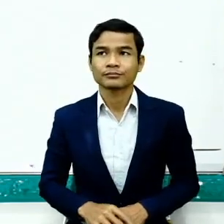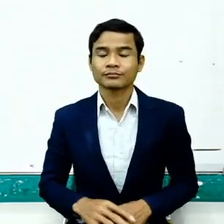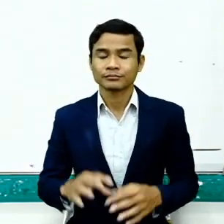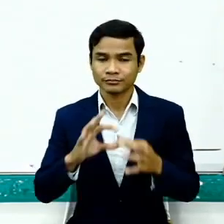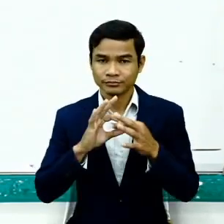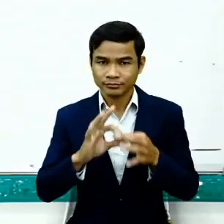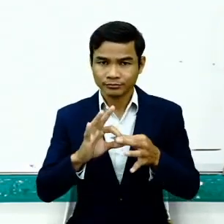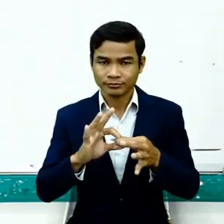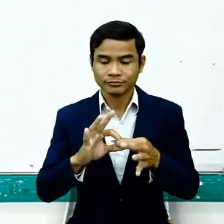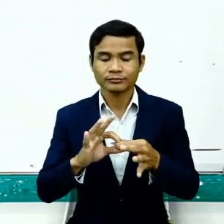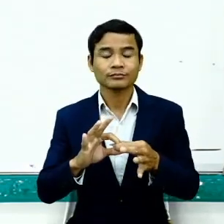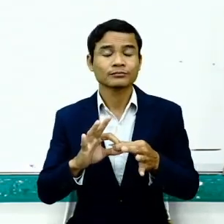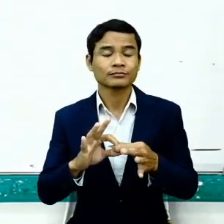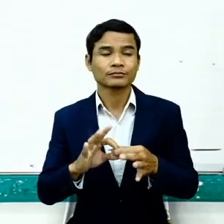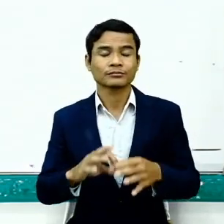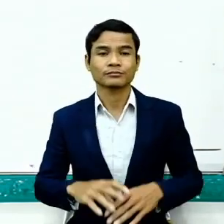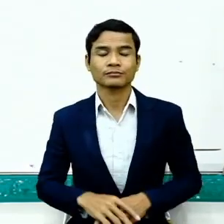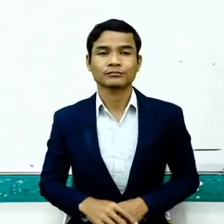Tùm nẹ tùm nón.